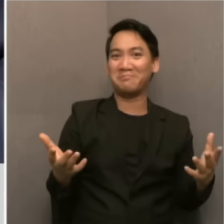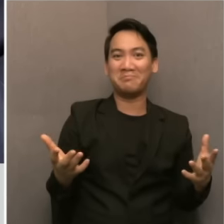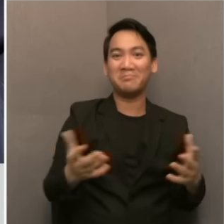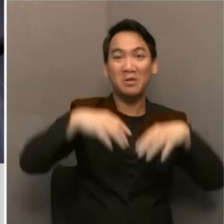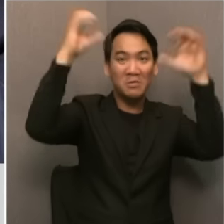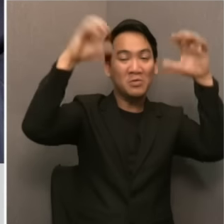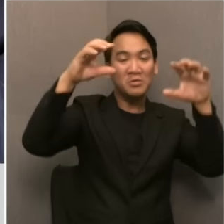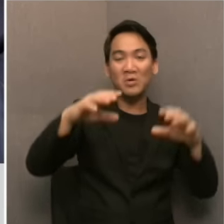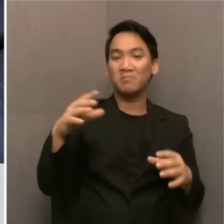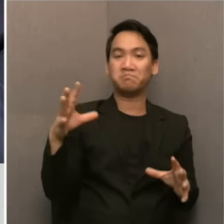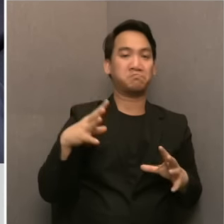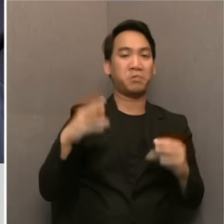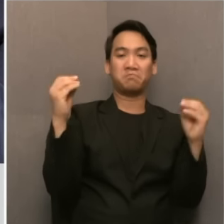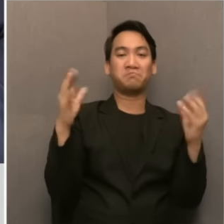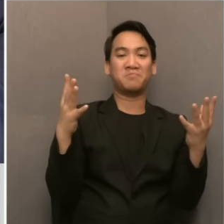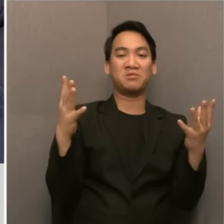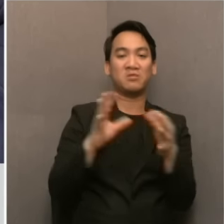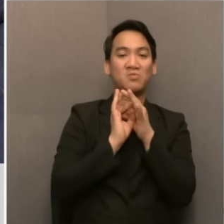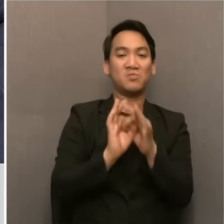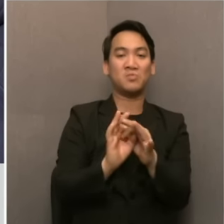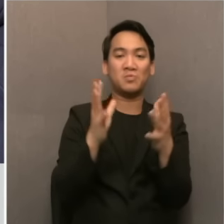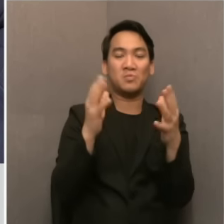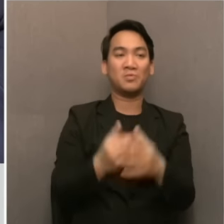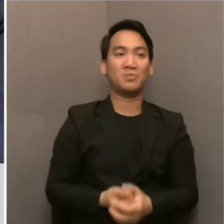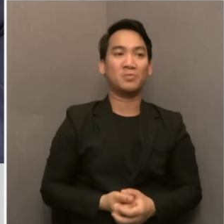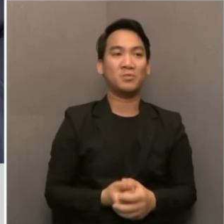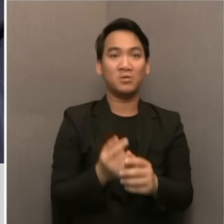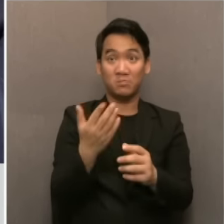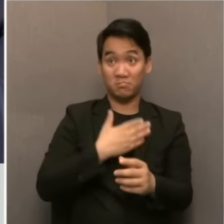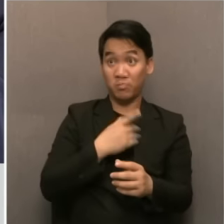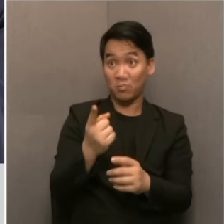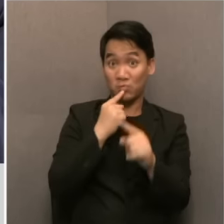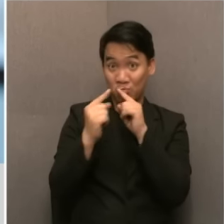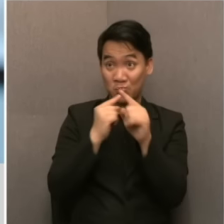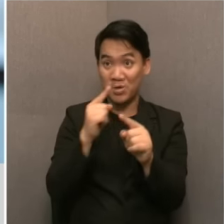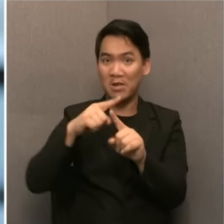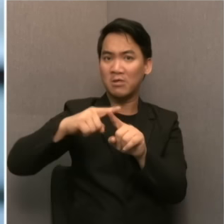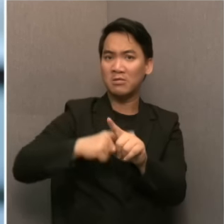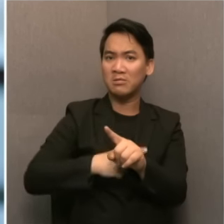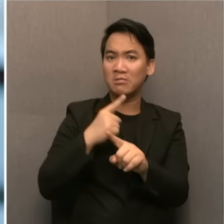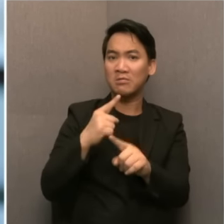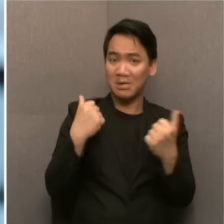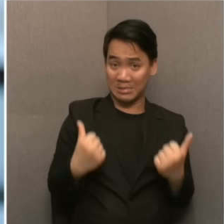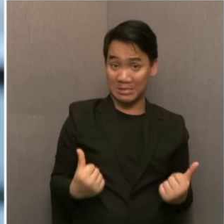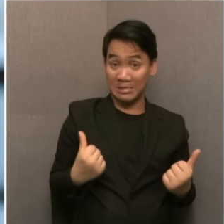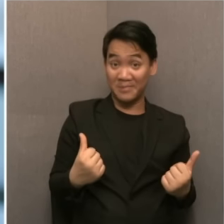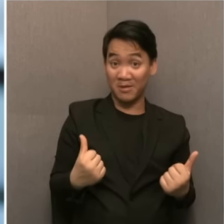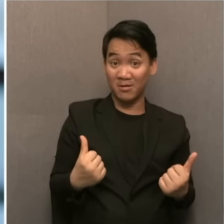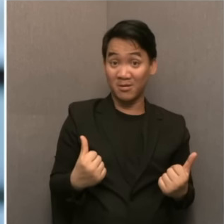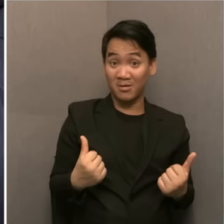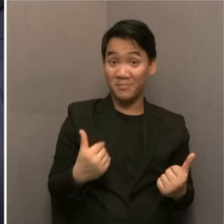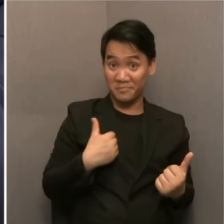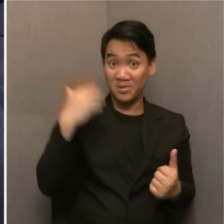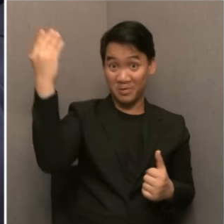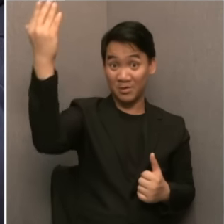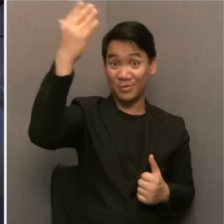ย ไม่น่า เป็นห่วง แต่ก็ยังที่เคยคุยกับท่านเอาไว้ครับว่าในเดือนตุลาคมเนี่ยมันก็อาจจะมีเหมือนกันนะที่พายุ